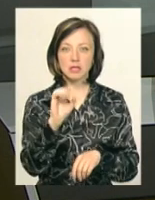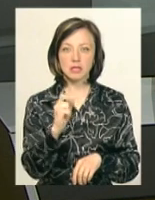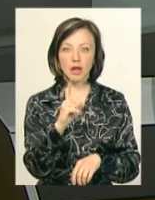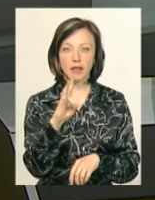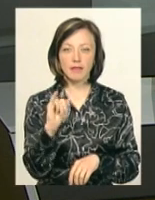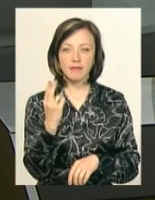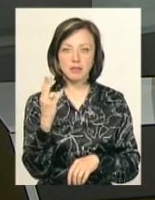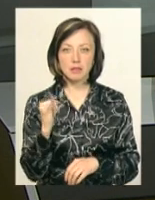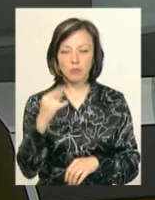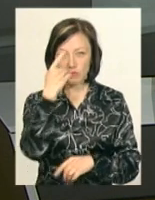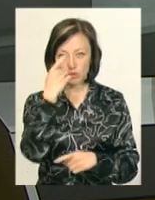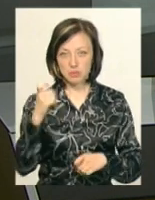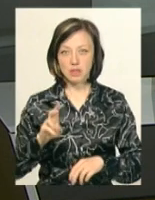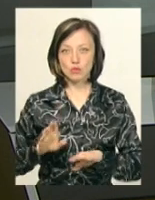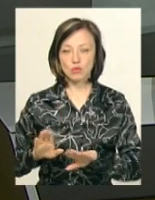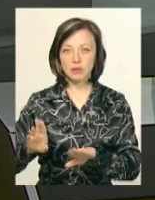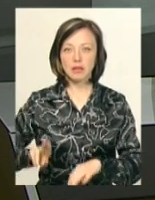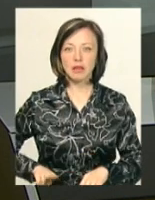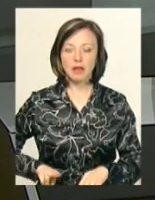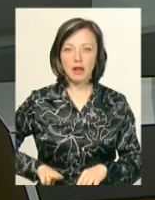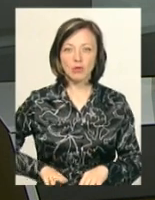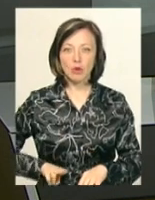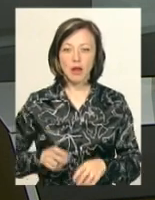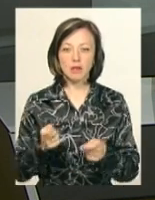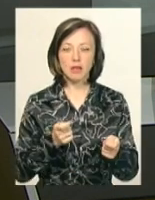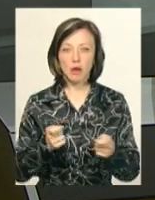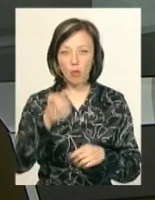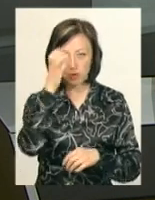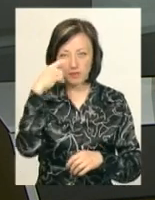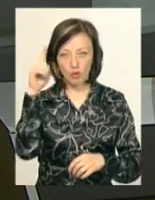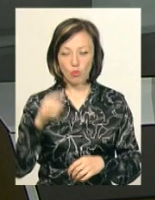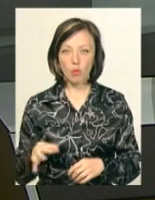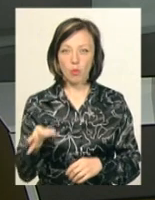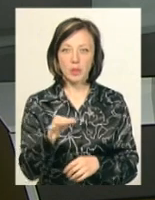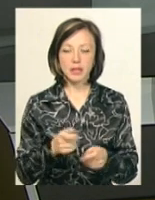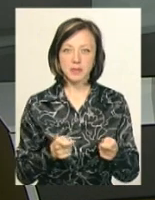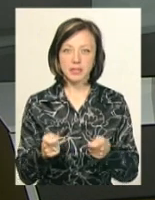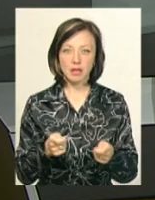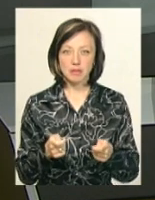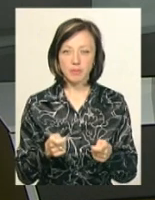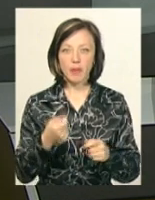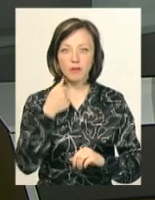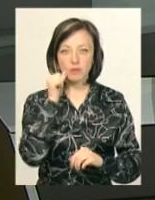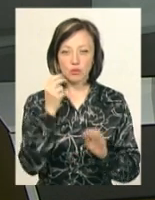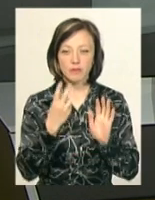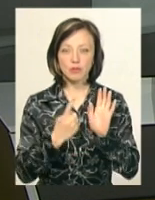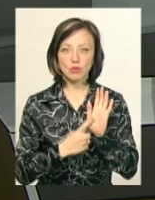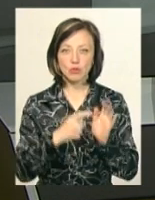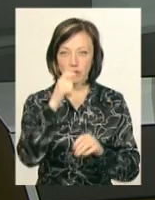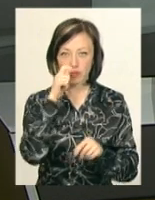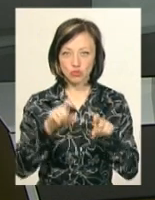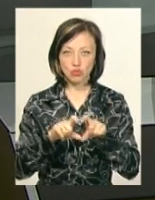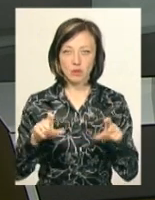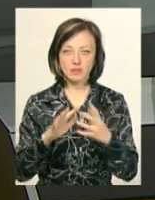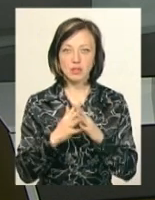Про це повідомила заступник директора Департаменту освіти і науки облдержадміністрації Тетяна Дупляк. Нагадаю, вчора, 26 квітня, школа